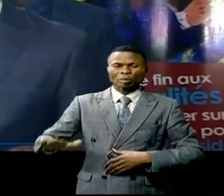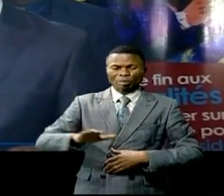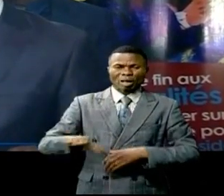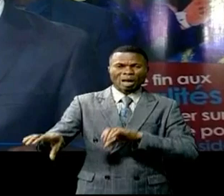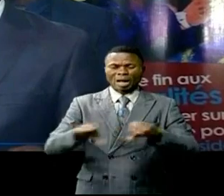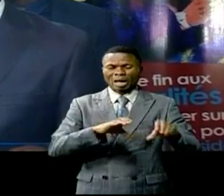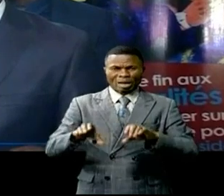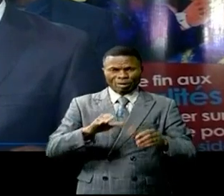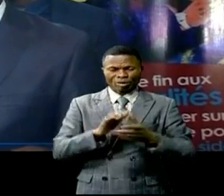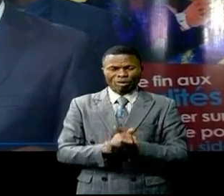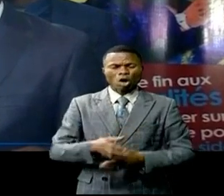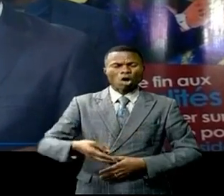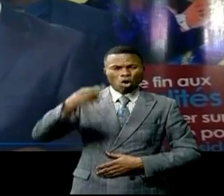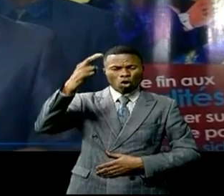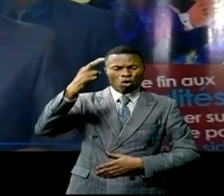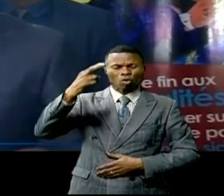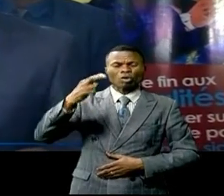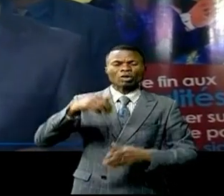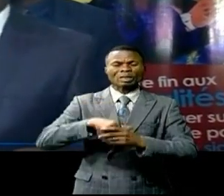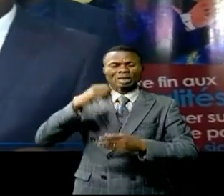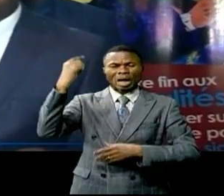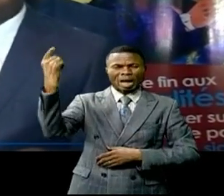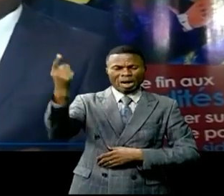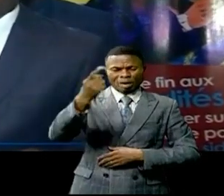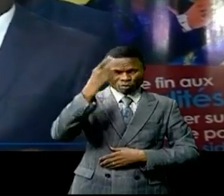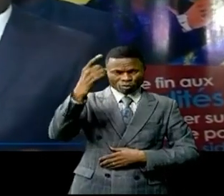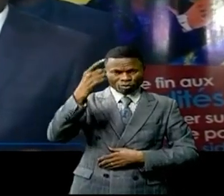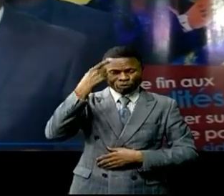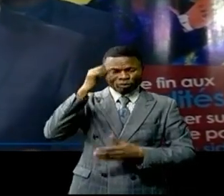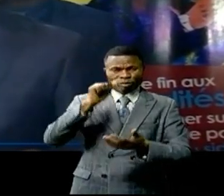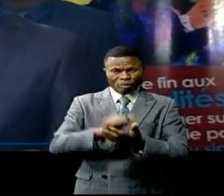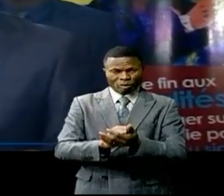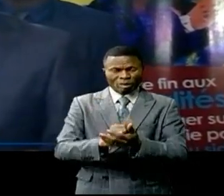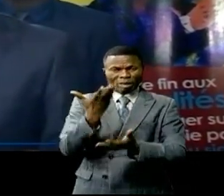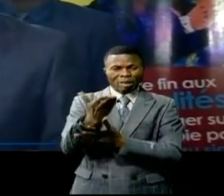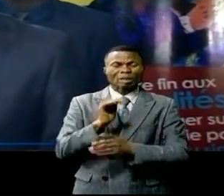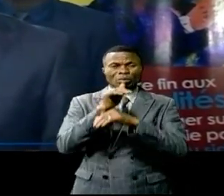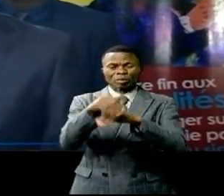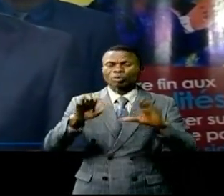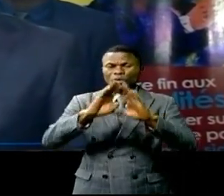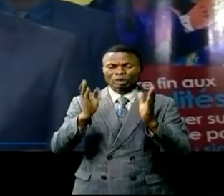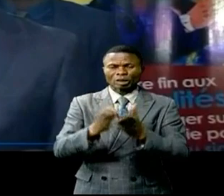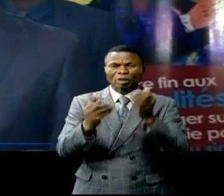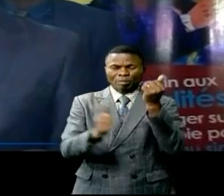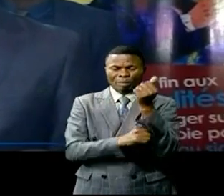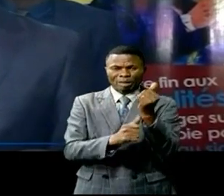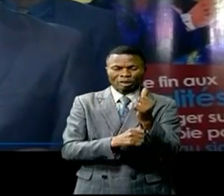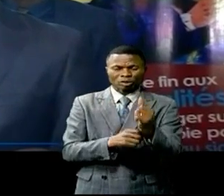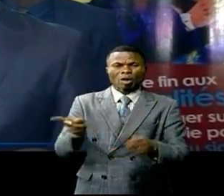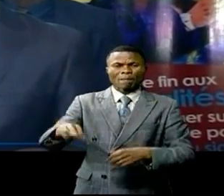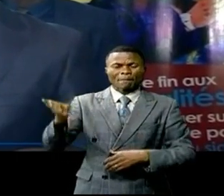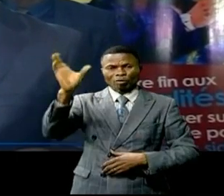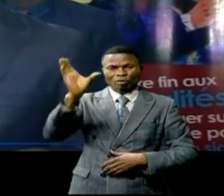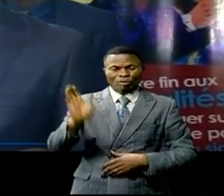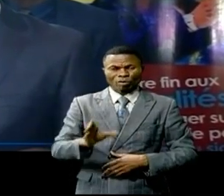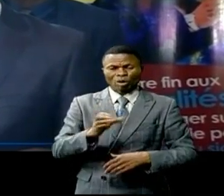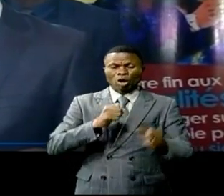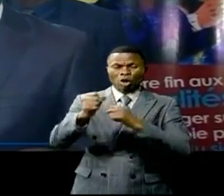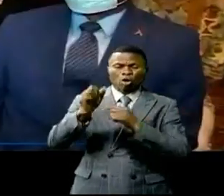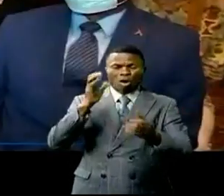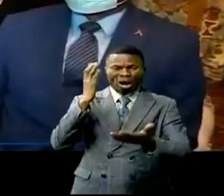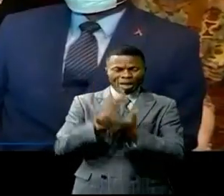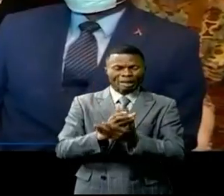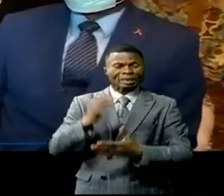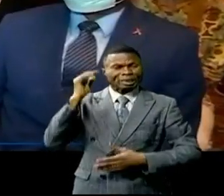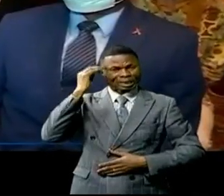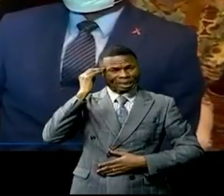activité de haute portée mondiale. À ce sujet, je réitère l'engagement de toute la population du Congo central dans la lutte contre le sida.